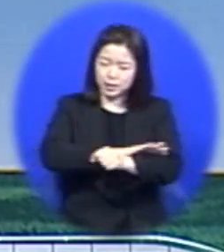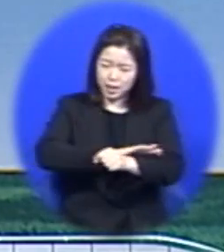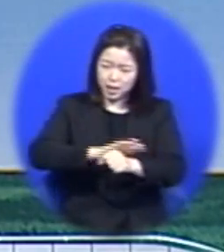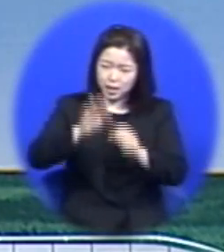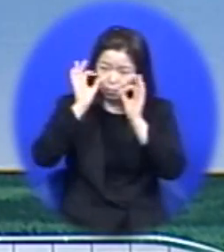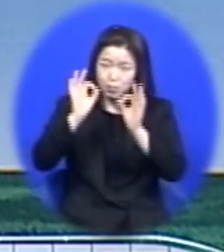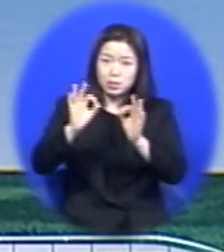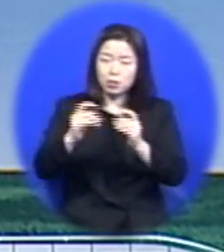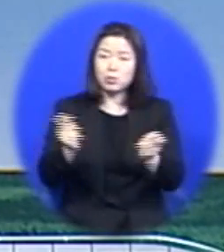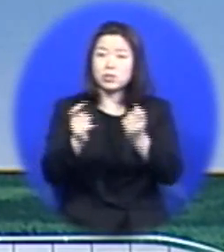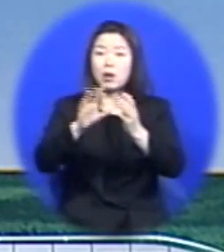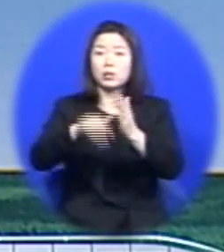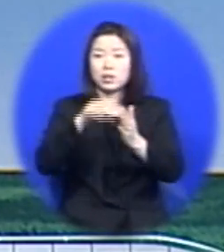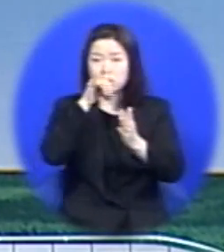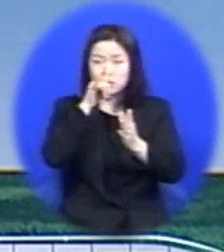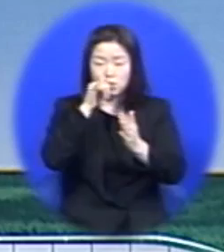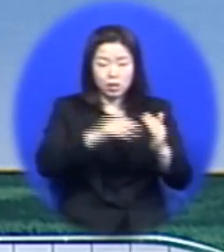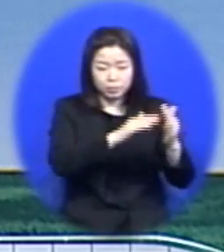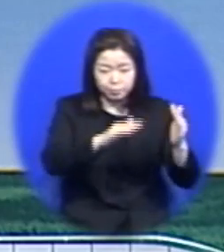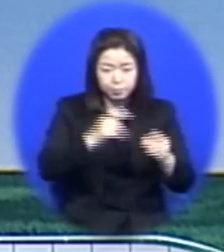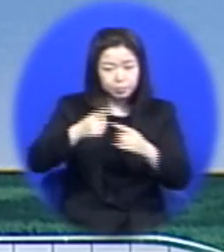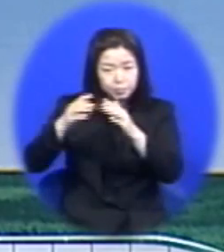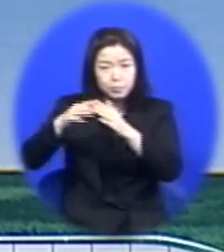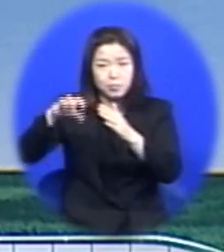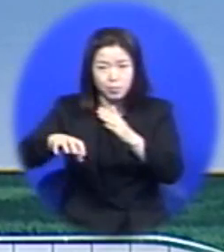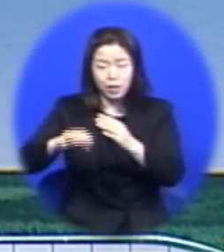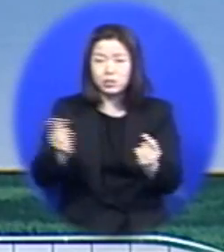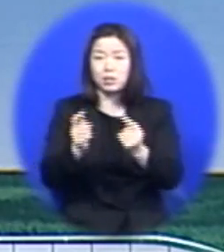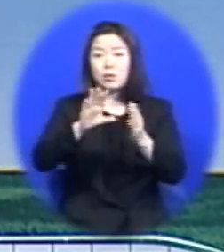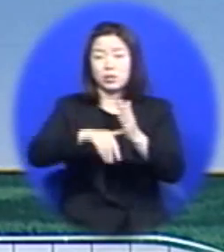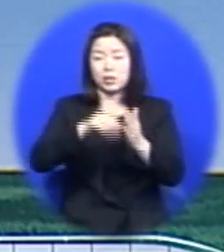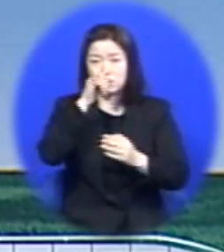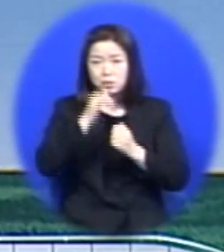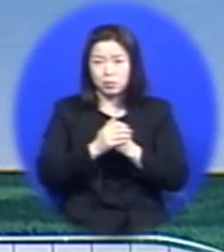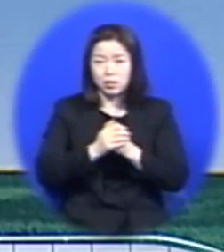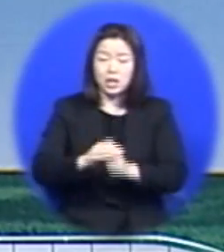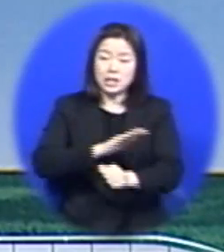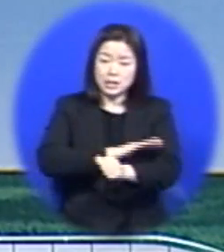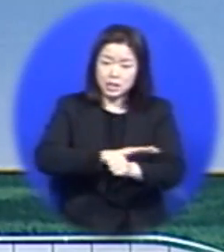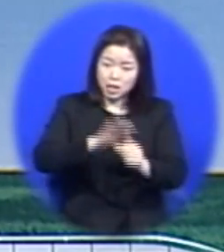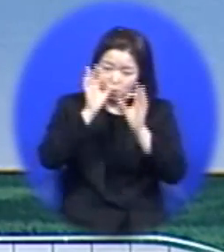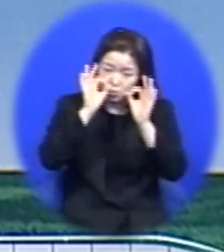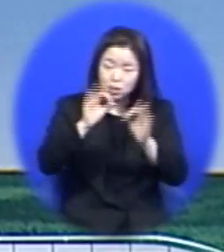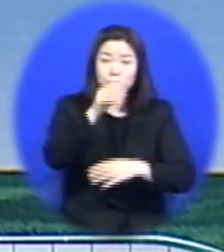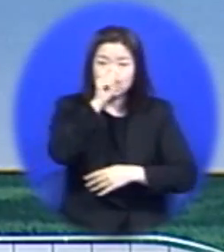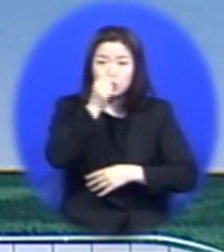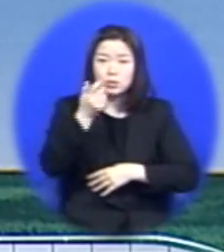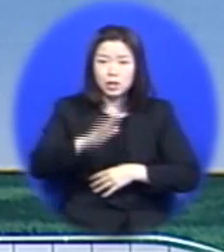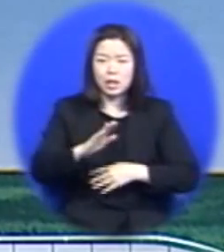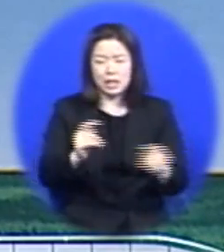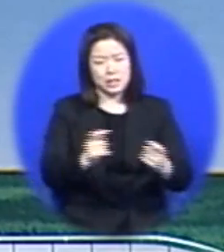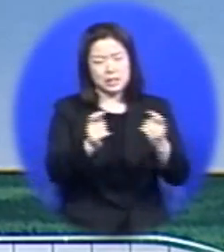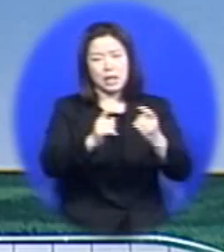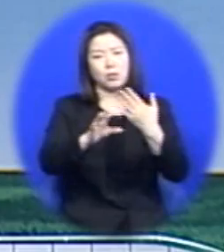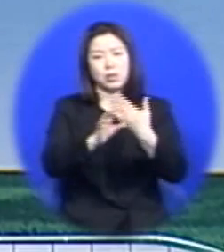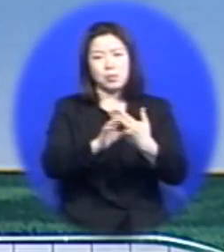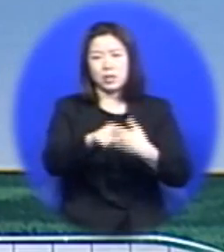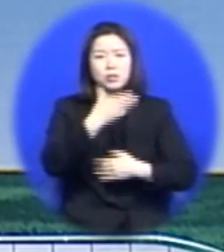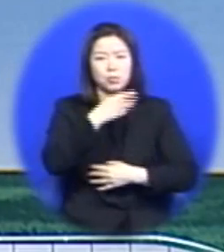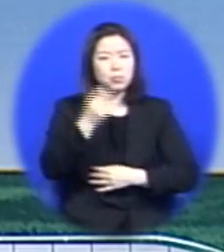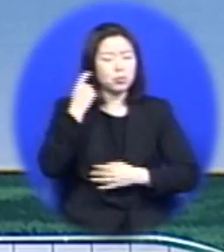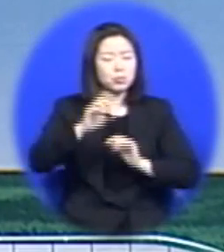때가 있습니다. 가정에서도 교회에서도. 여러분 잘해보자는 건 좋은 것 같은데 싸운다면 벌써 복음이